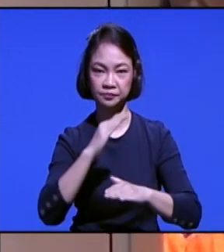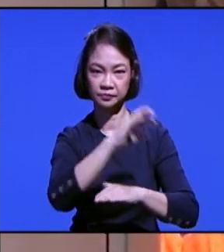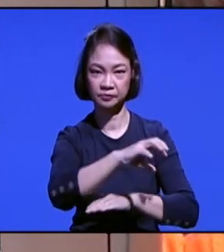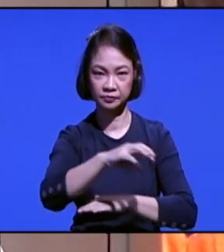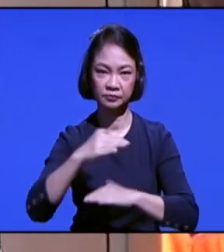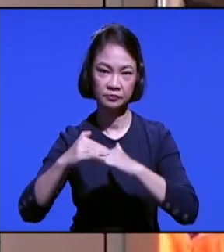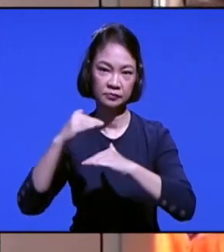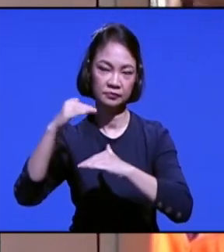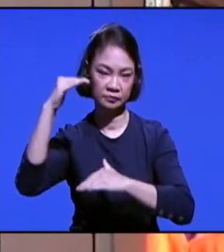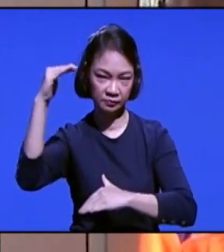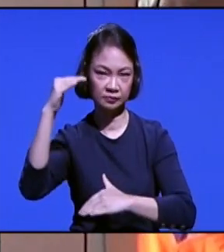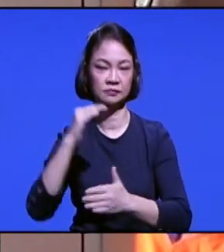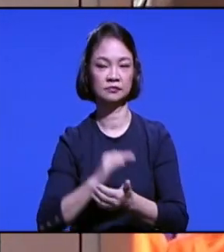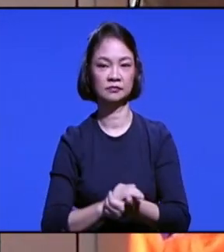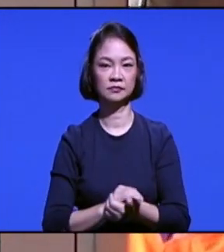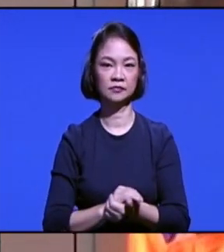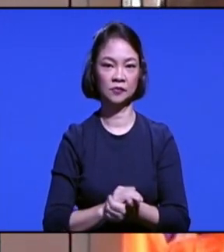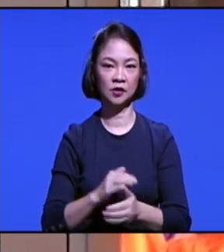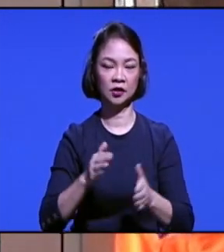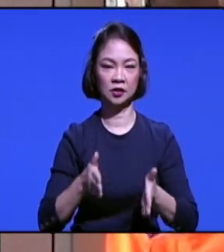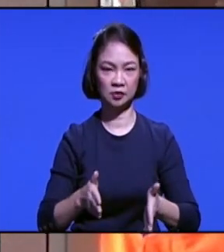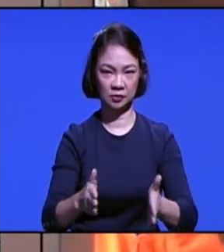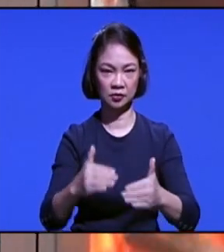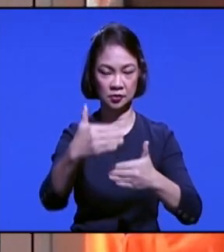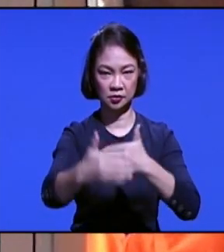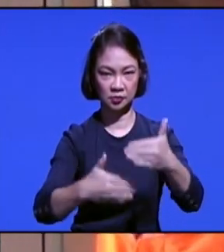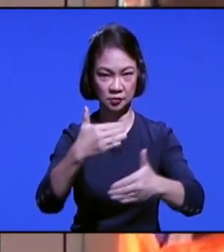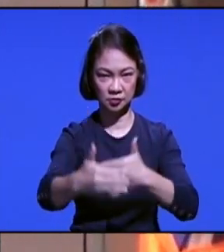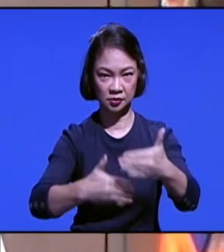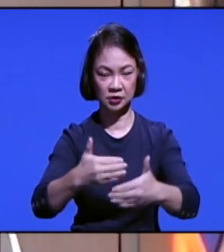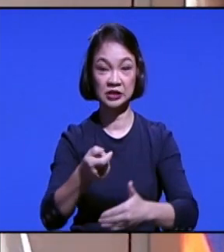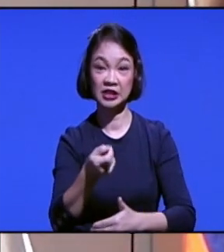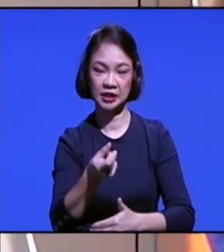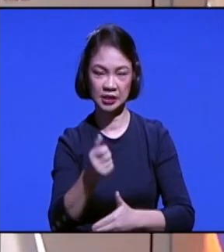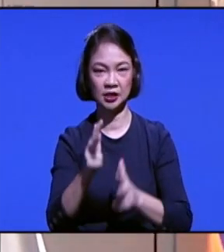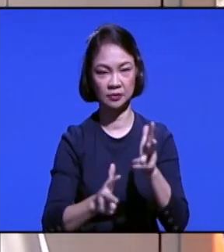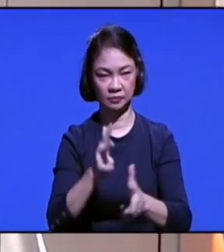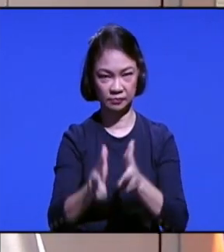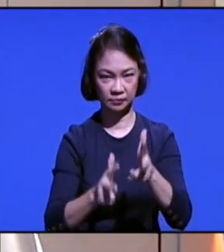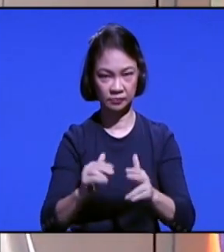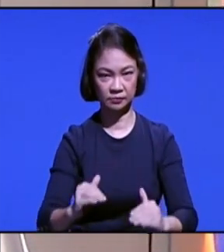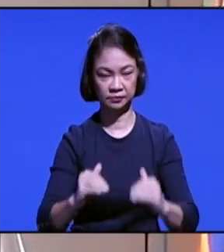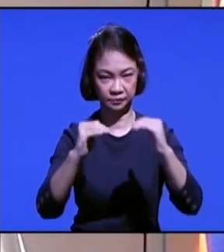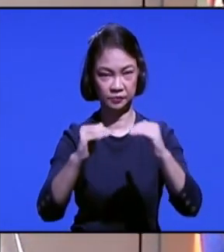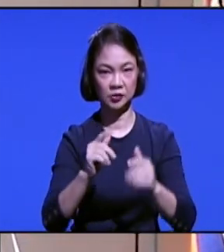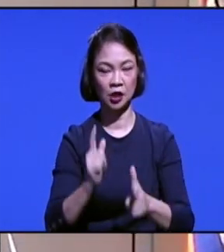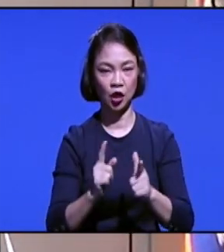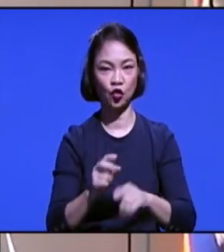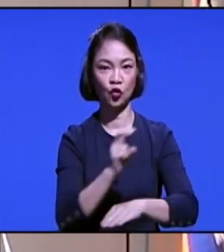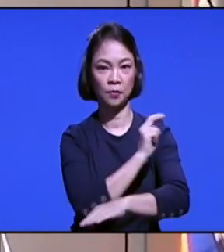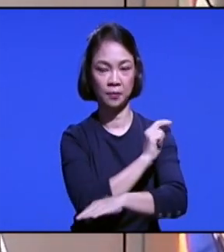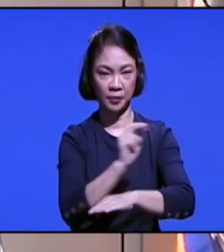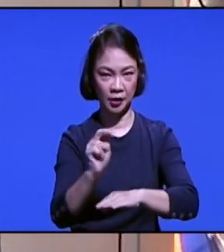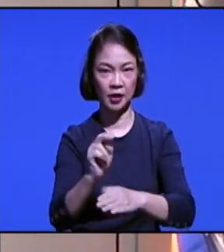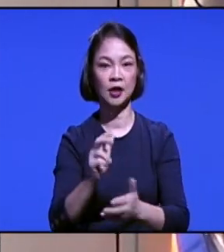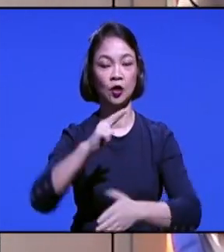satu-satu, satu kita konstruksi, satu beroperasi. Karena kita ingin kereta bandara sama kereta Tangerang ini